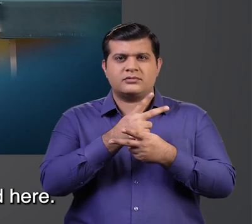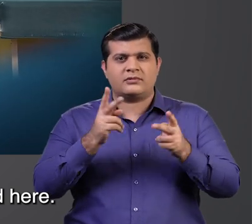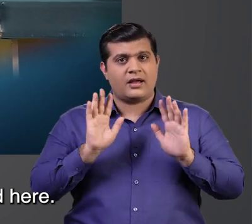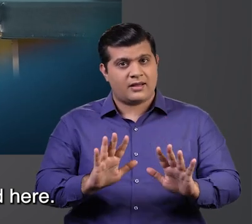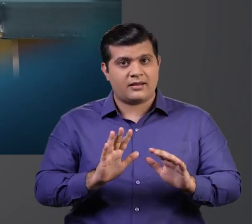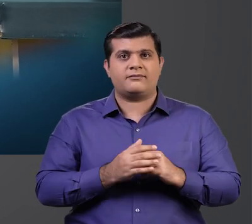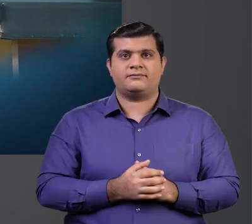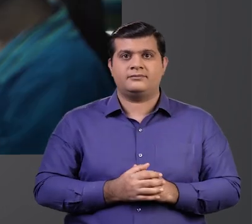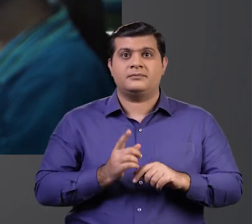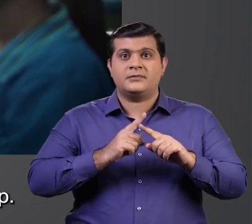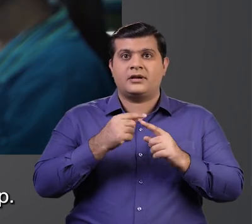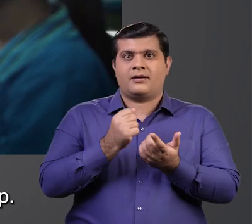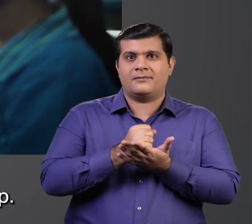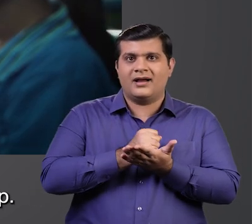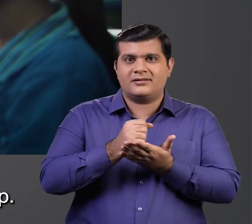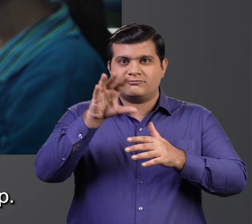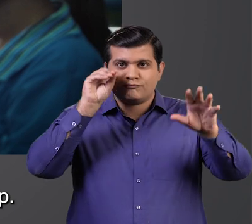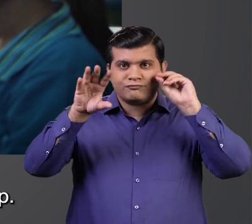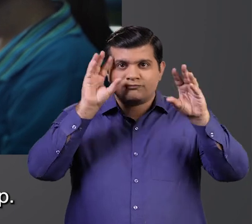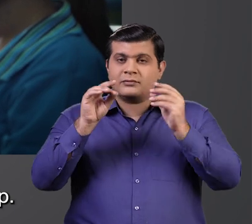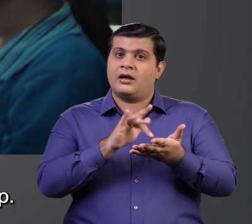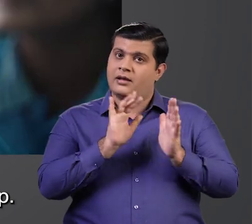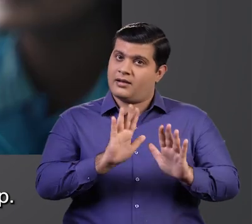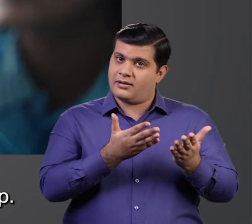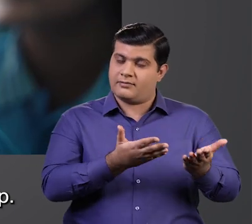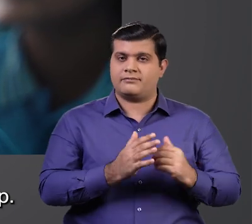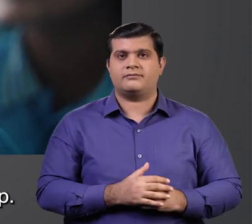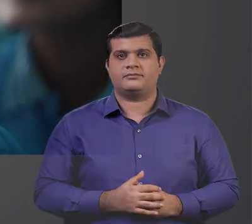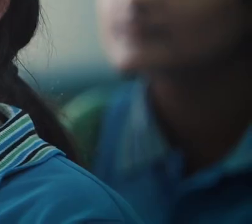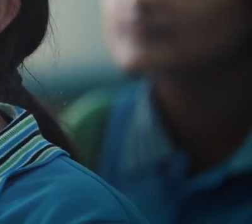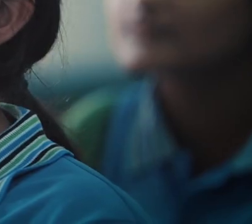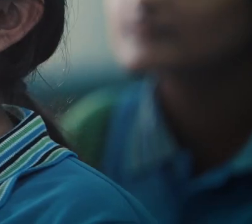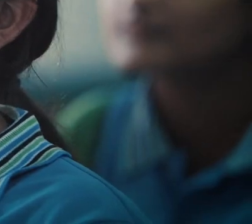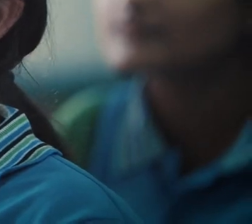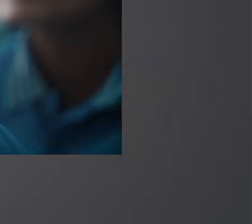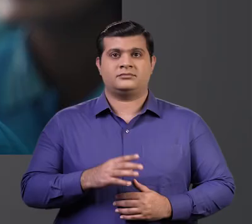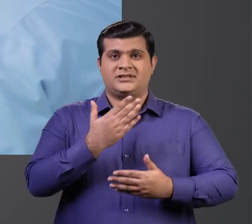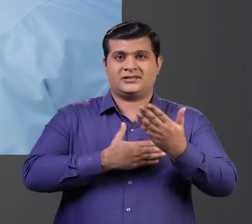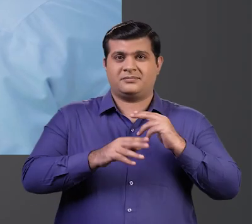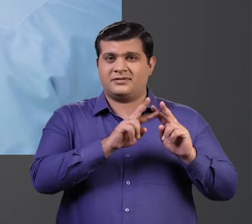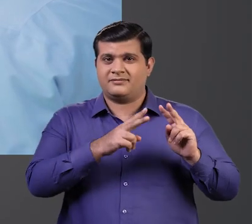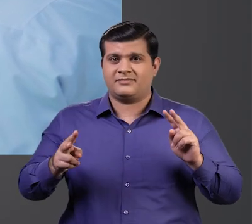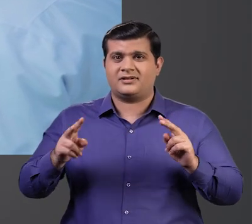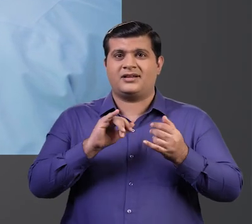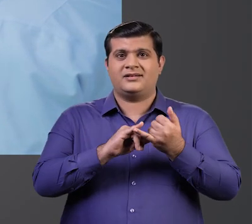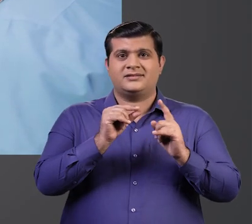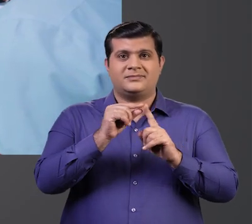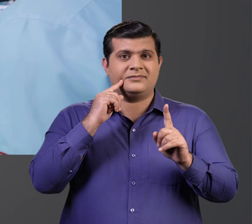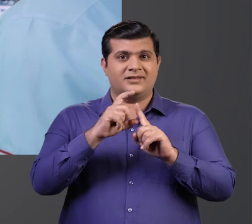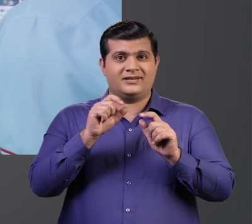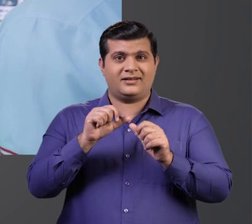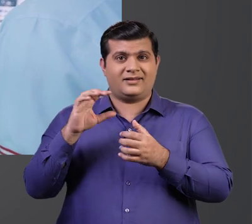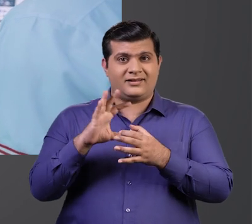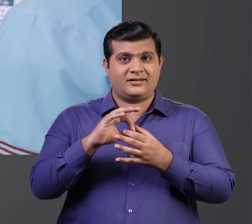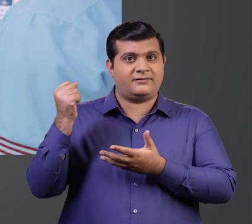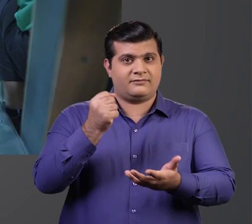किए जाते हैं, साथ ही इंटर्नशिप करने का अवसर भी मिलता है। सिप्डा के तहत दिव्यांग जनों